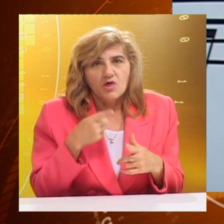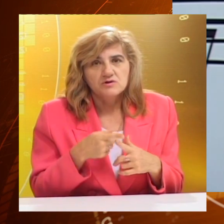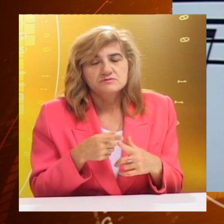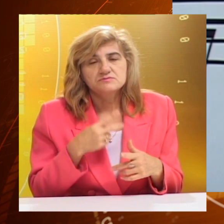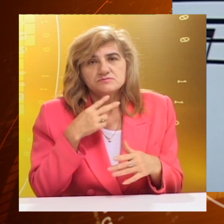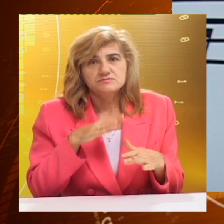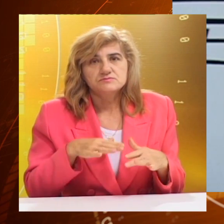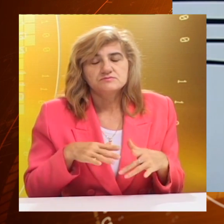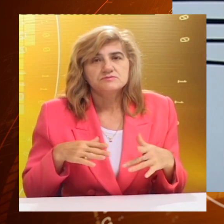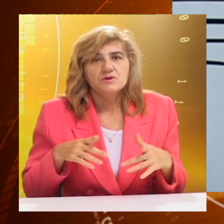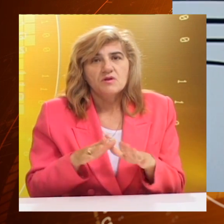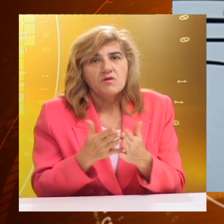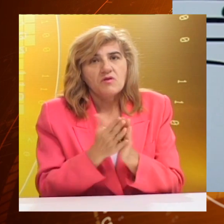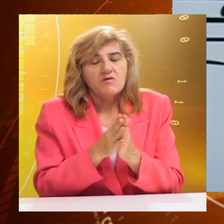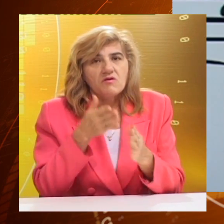Zovrtu,